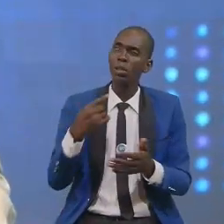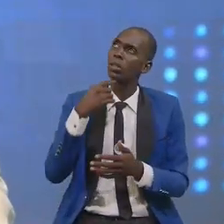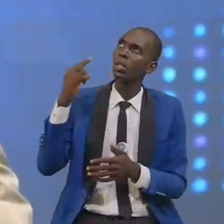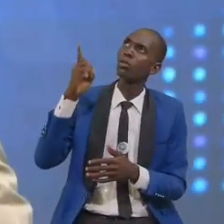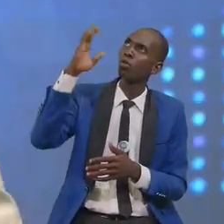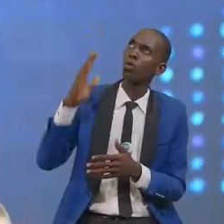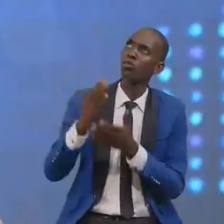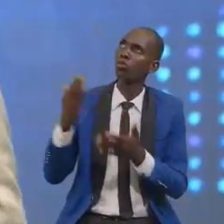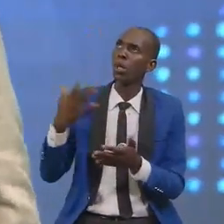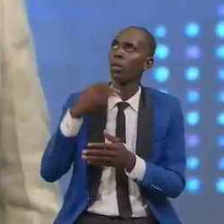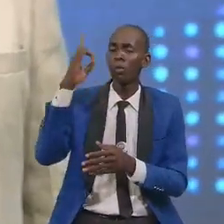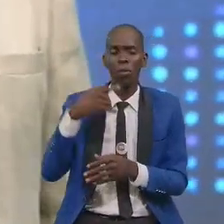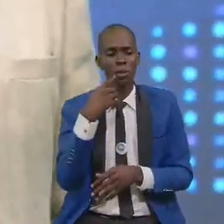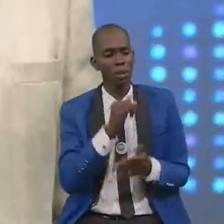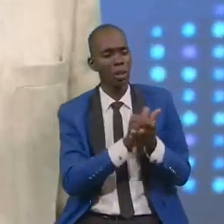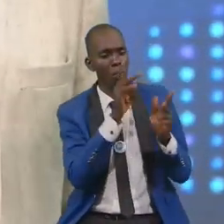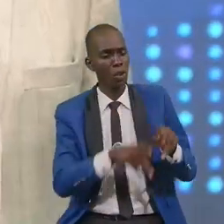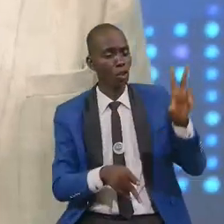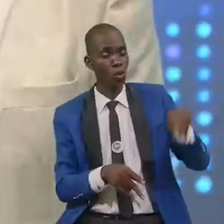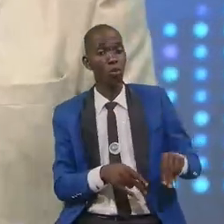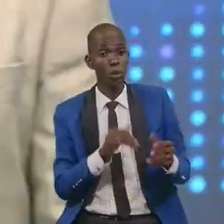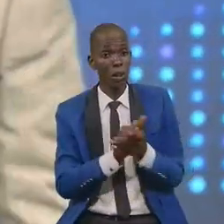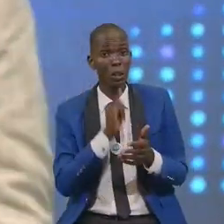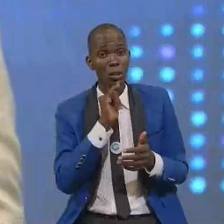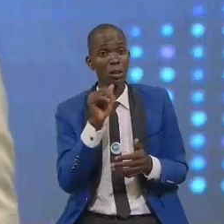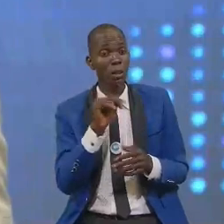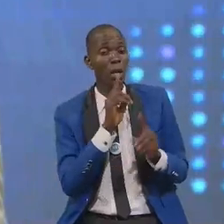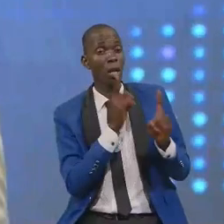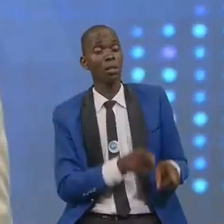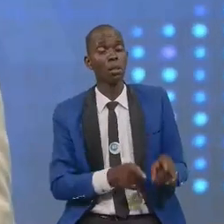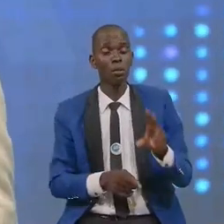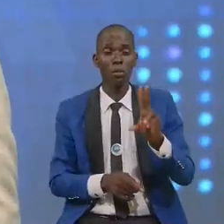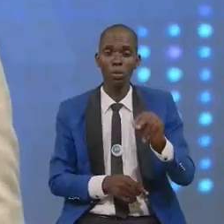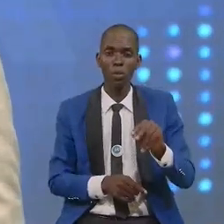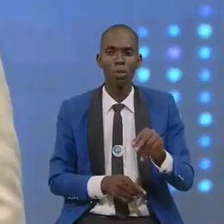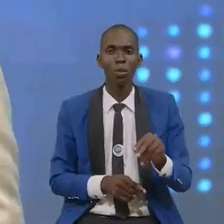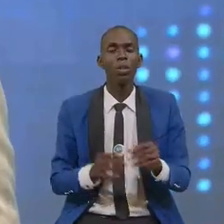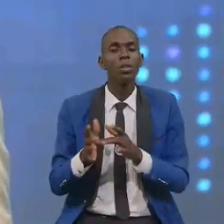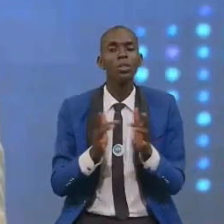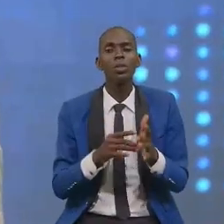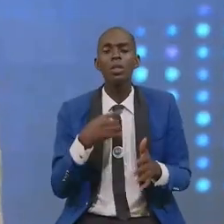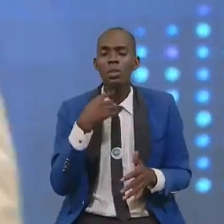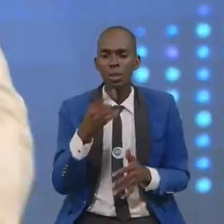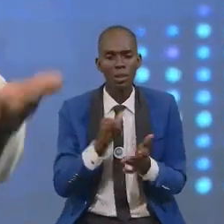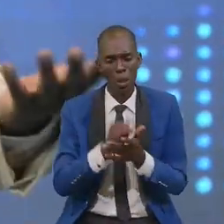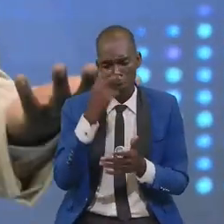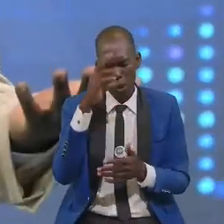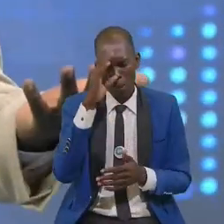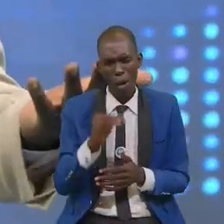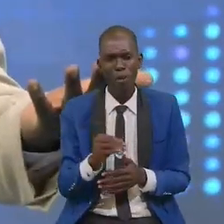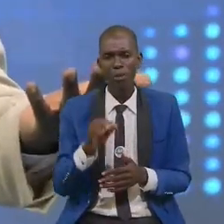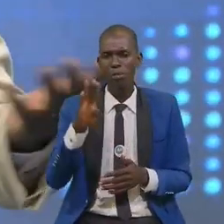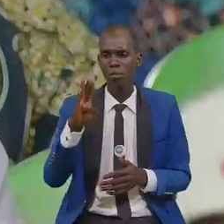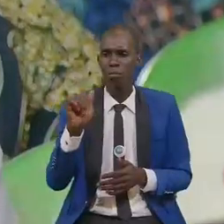n'est pas une réponse Jésus a dit bâtiment que veux-tu c'est ce que tu veux